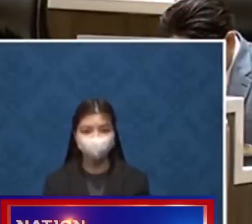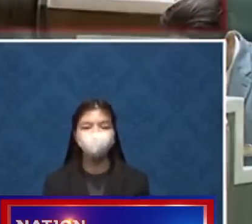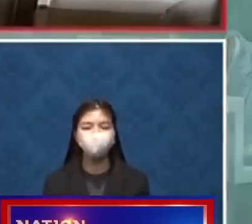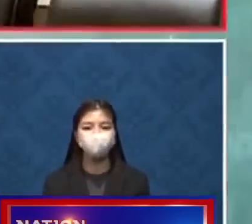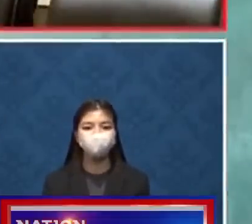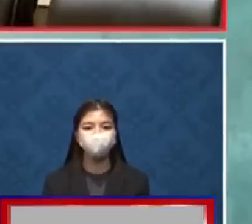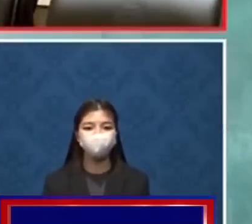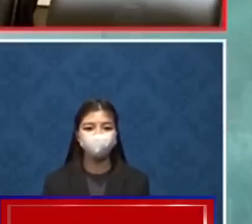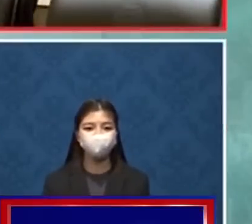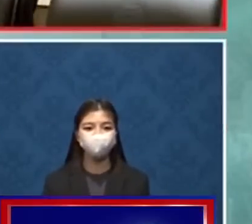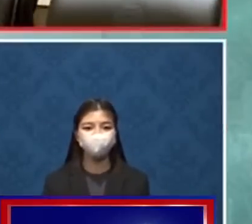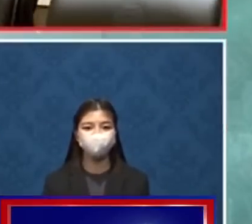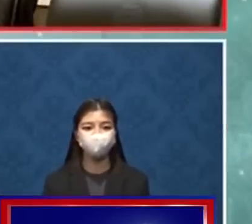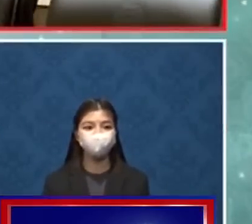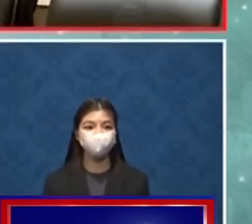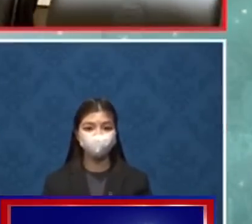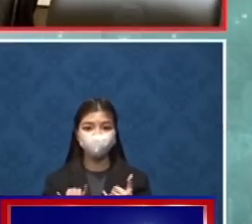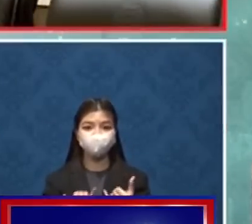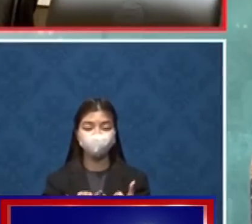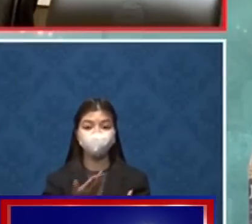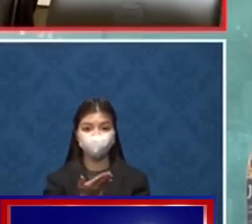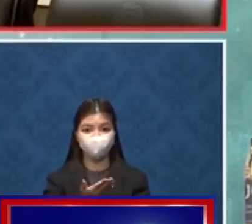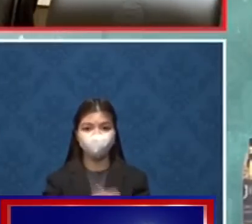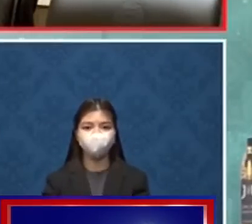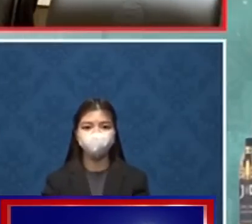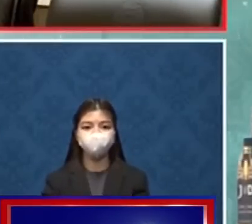งตู่ไปนครสวรรค ์ พี่นิโรธก็ไป ไปทุกคน นะ